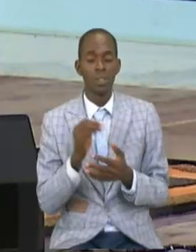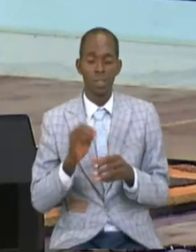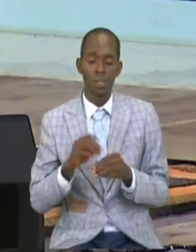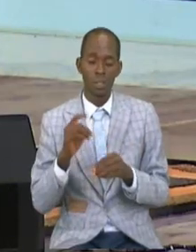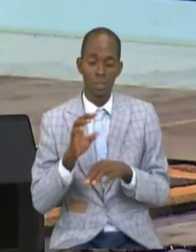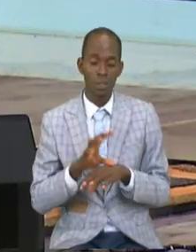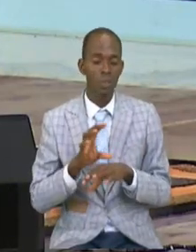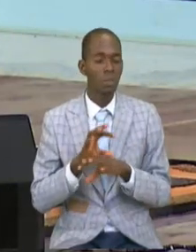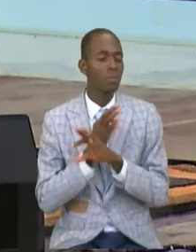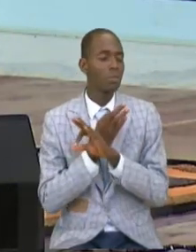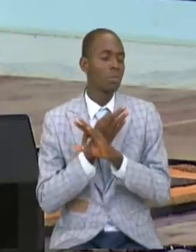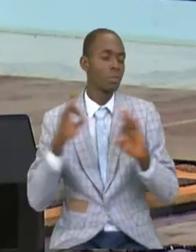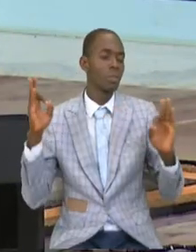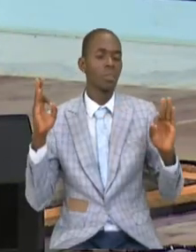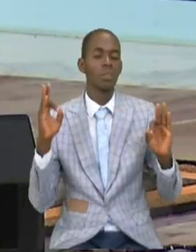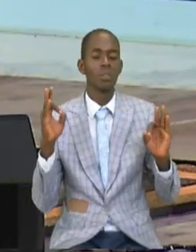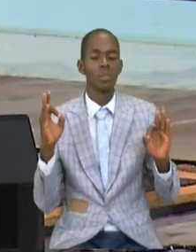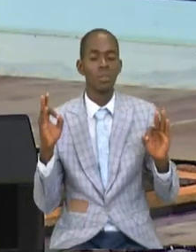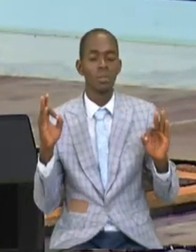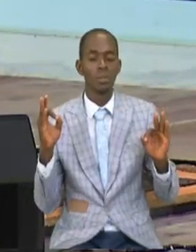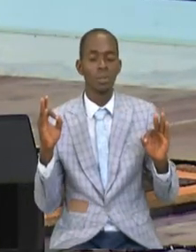À l'église, nous sommes affranchis.